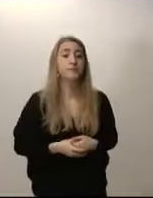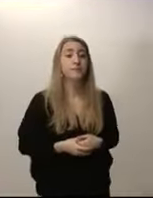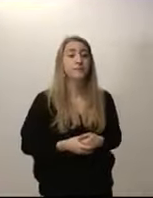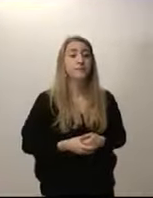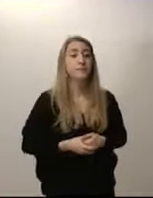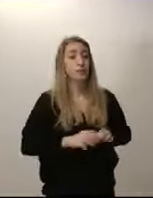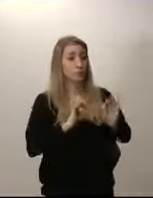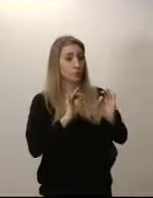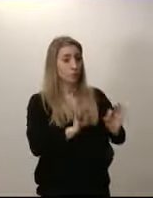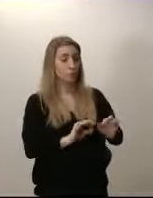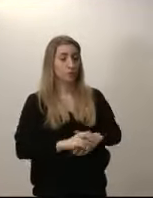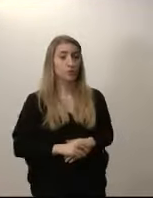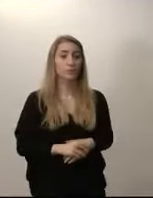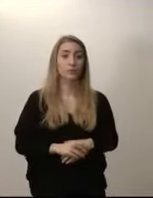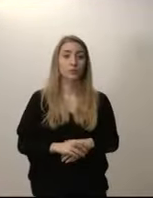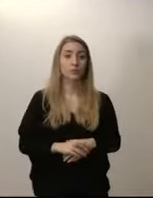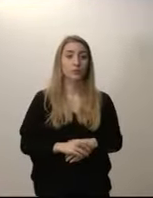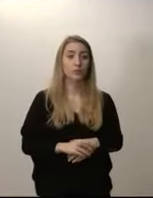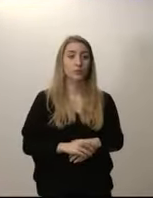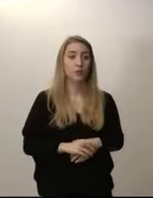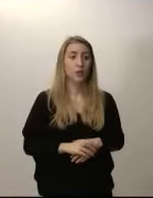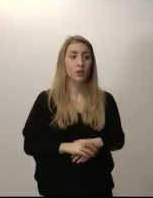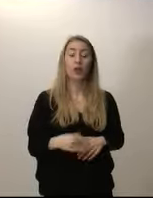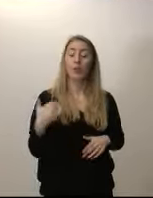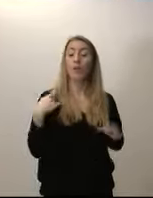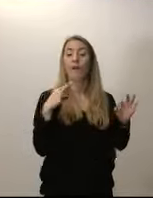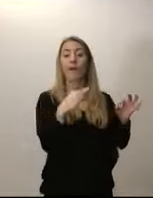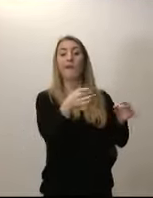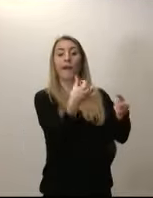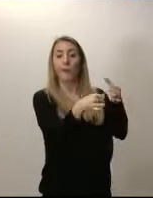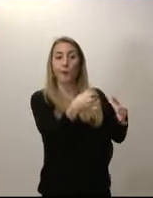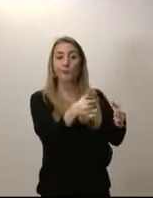Voilà. Alors, terminant sur ce puzzle,